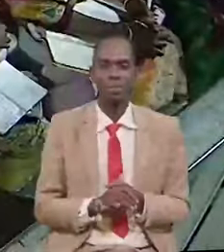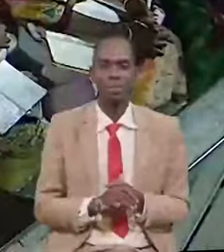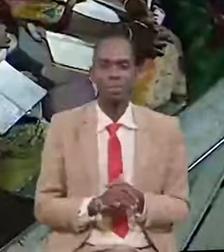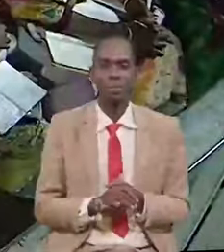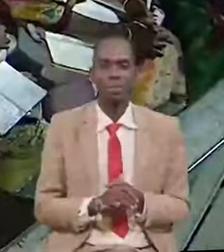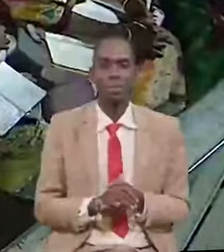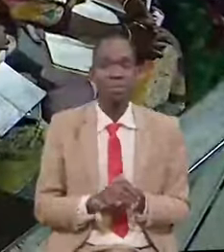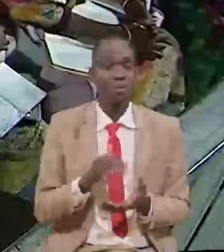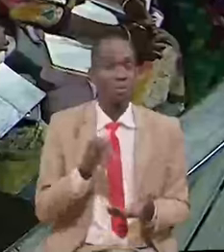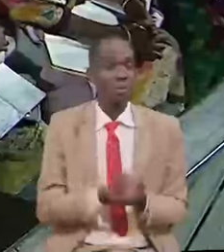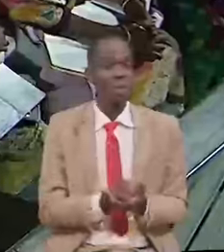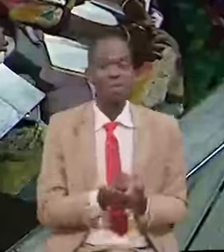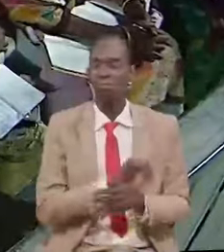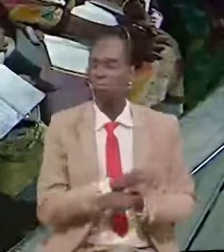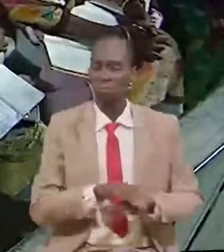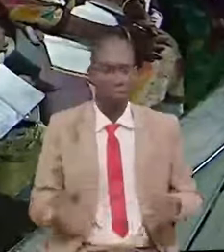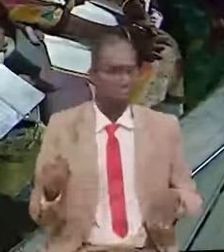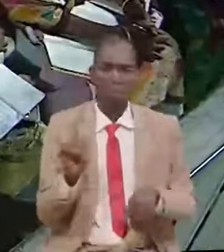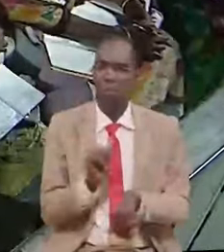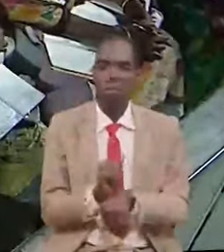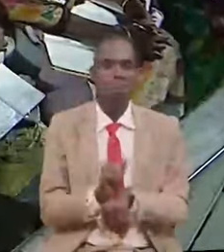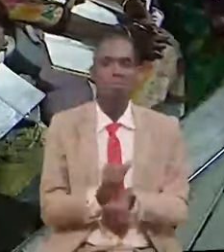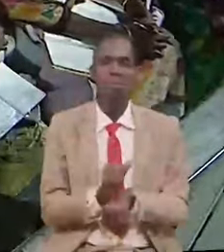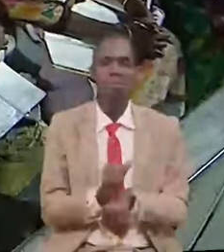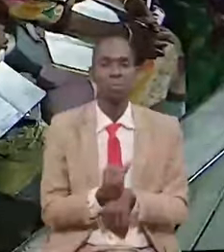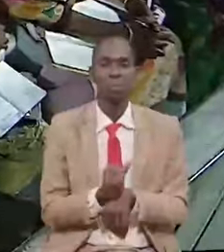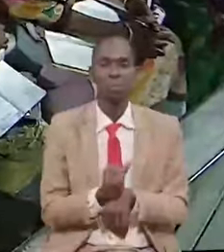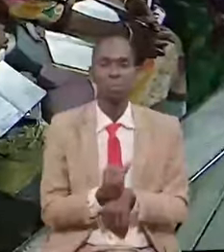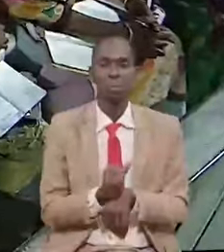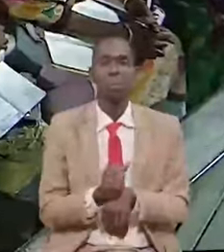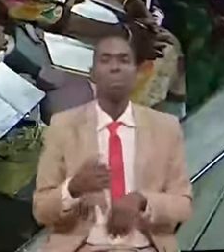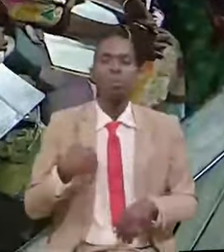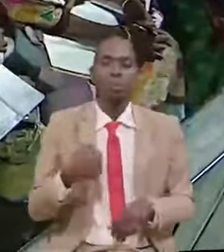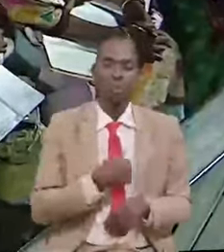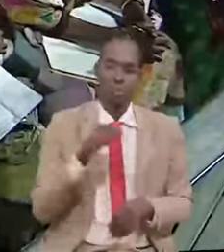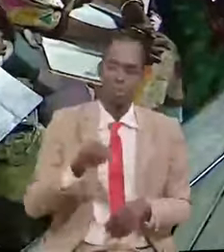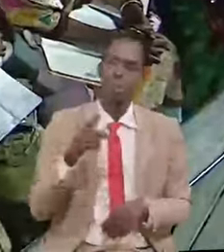Mais ça ne marche pas. Nous avons besoin de lui, le Messie.